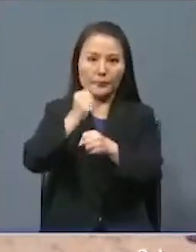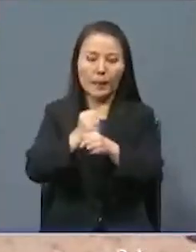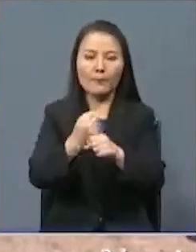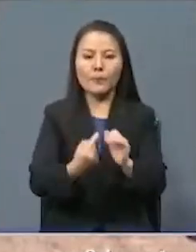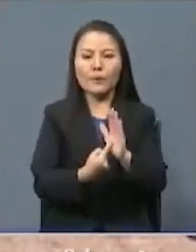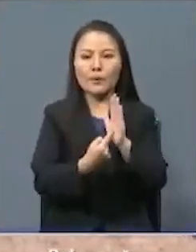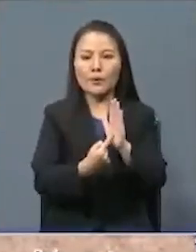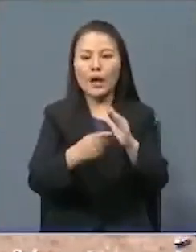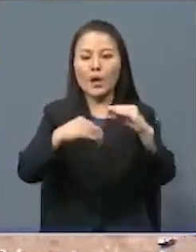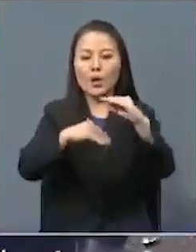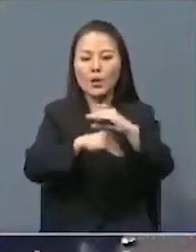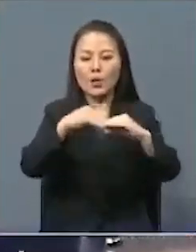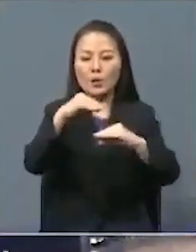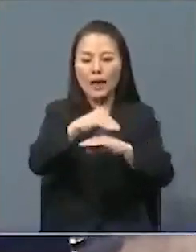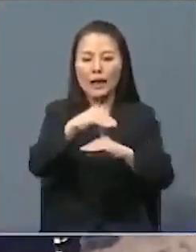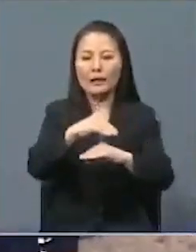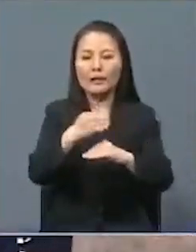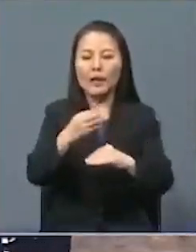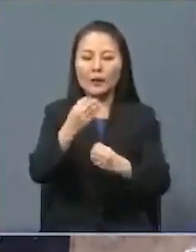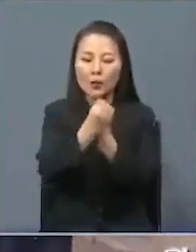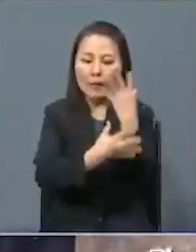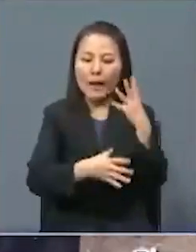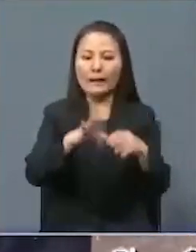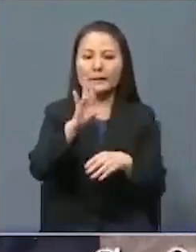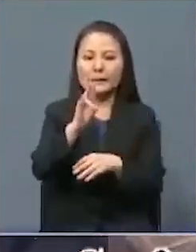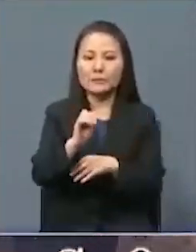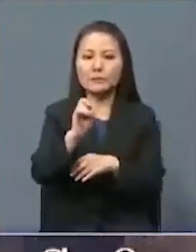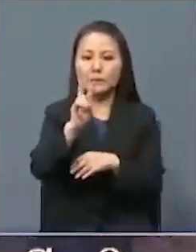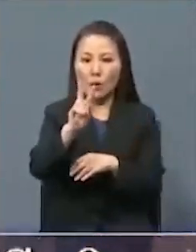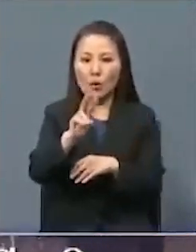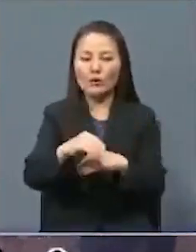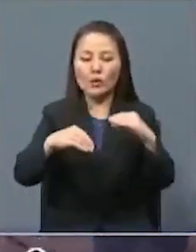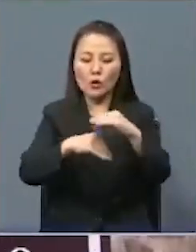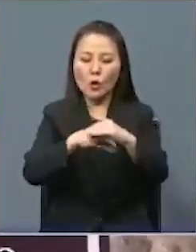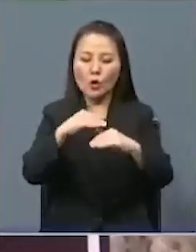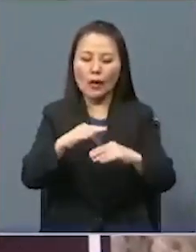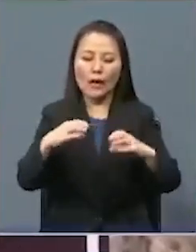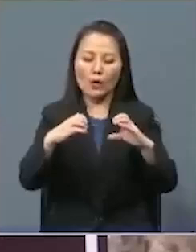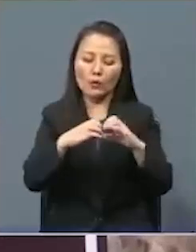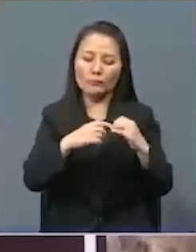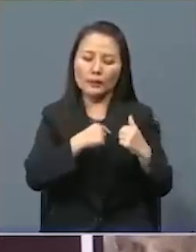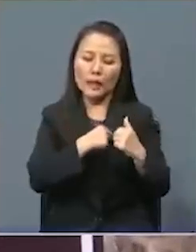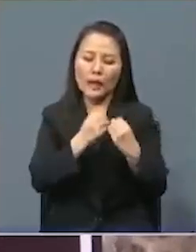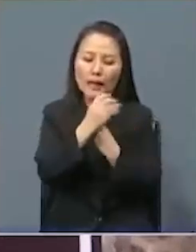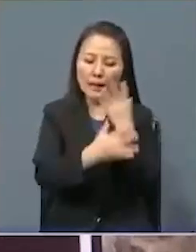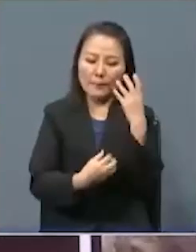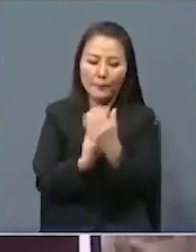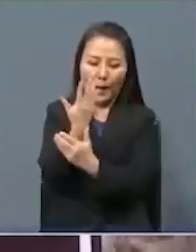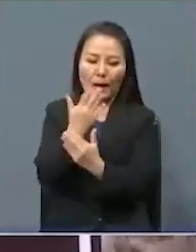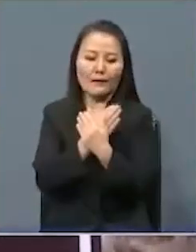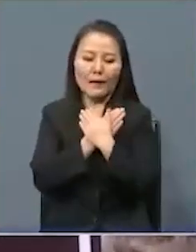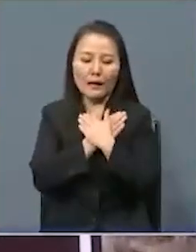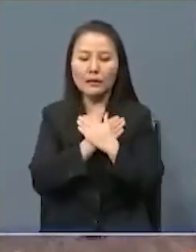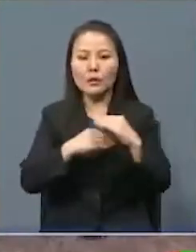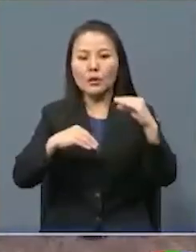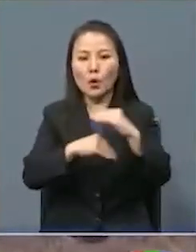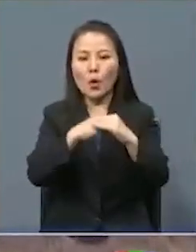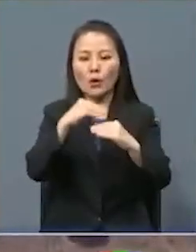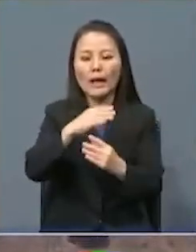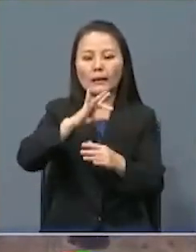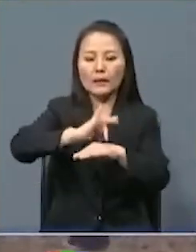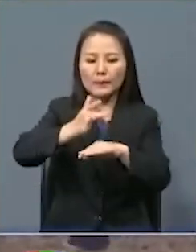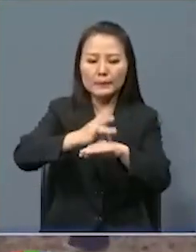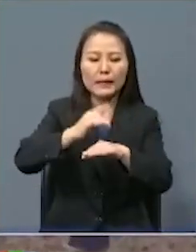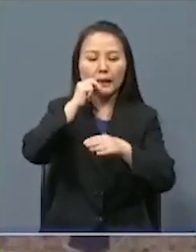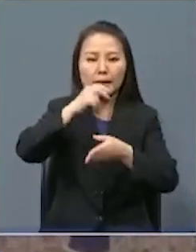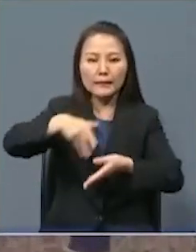เช่นโครงการ 72พื้นถิ่นพันธุ์ไม้เฉลิมพระเกียรติโครงการรวมใจพักรักป่าเฉลิมพระเกียรติโครงการเสริมสร้างระบบนิเวศและ